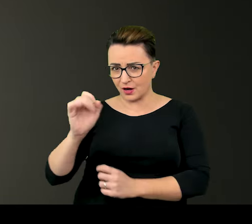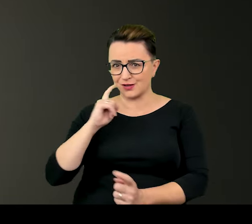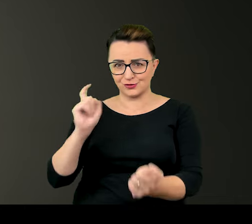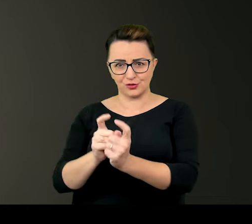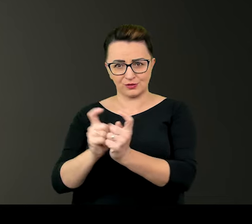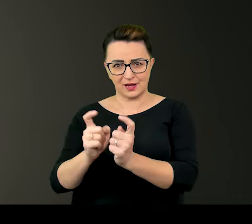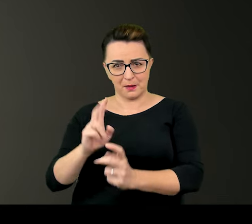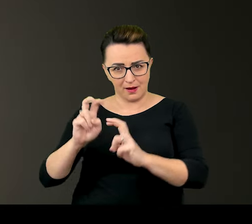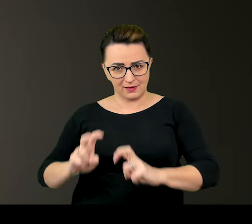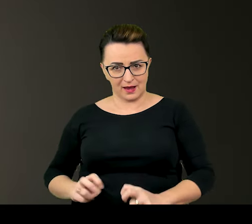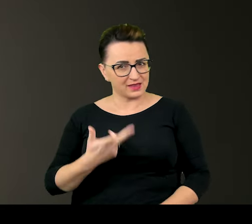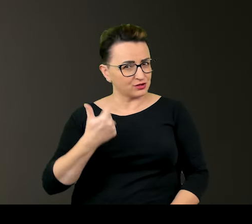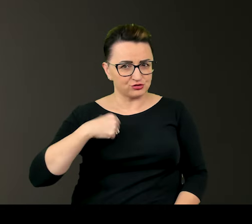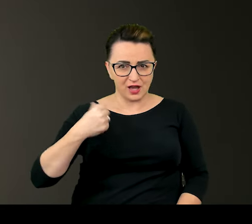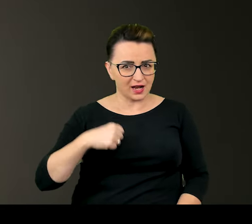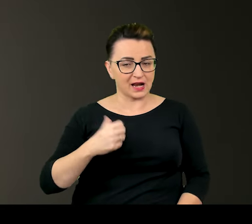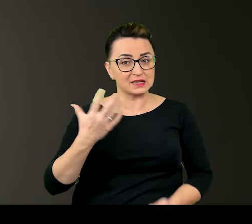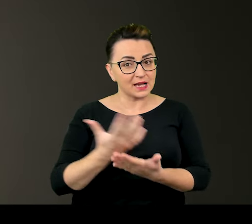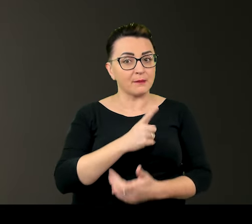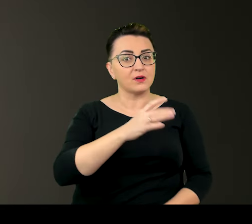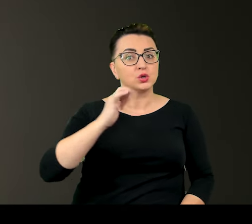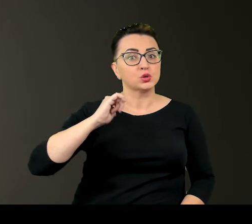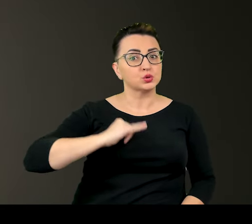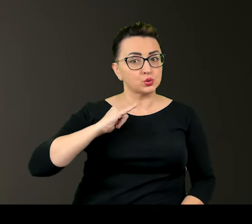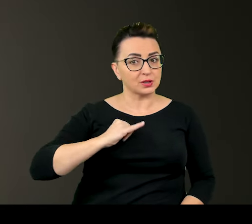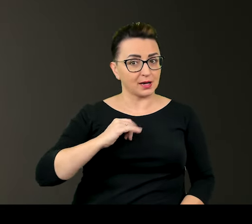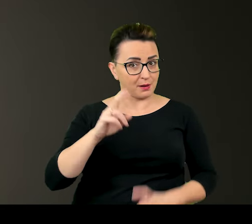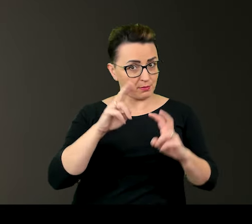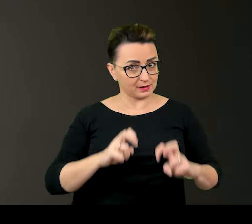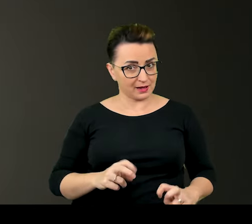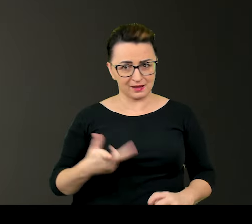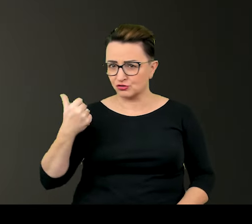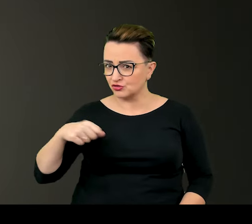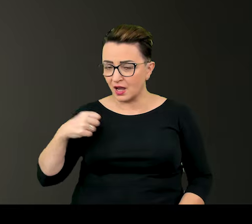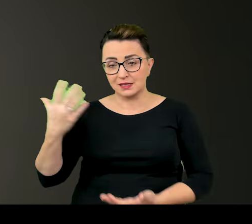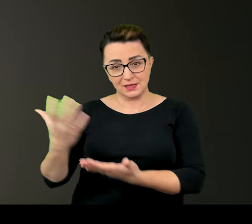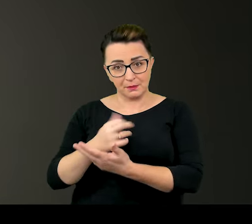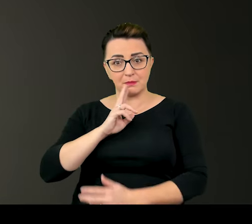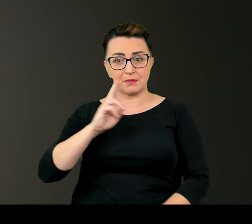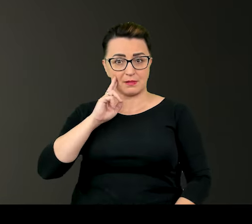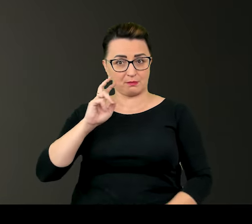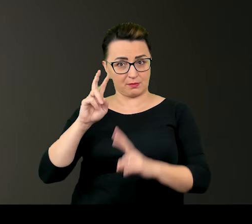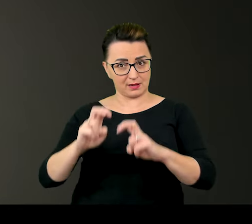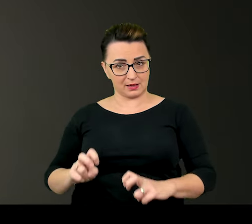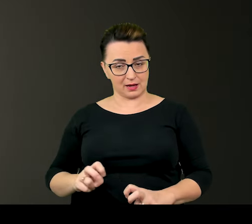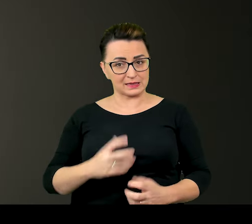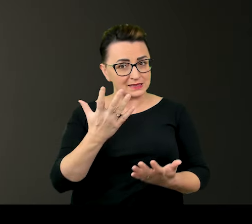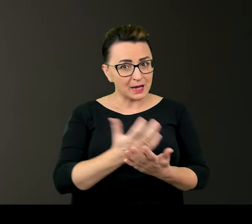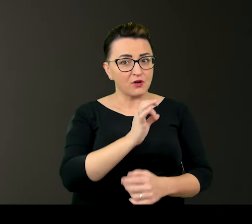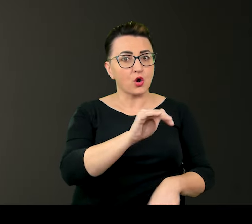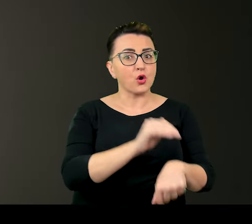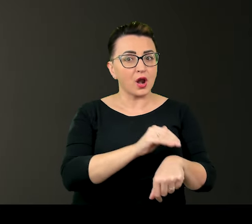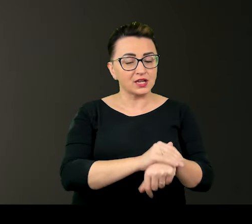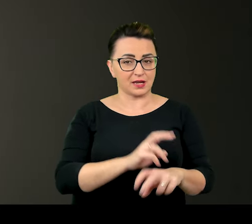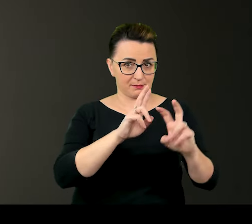na badania. Nie czekaj, zabierz swoją córkę na badania. Nie czekaj, zabierz mamę na badanie.